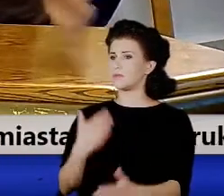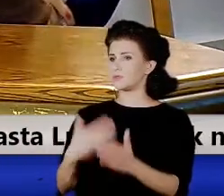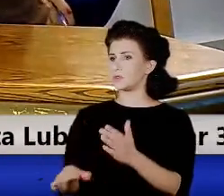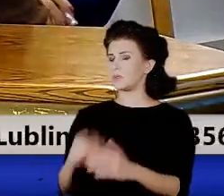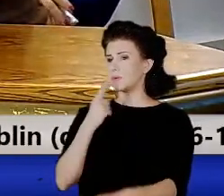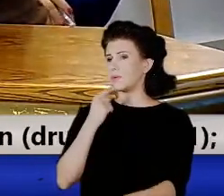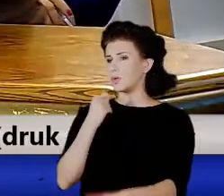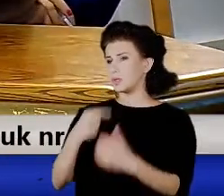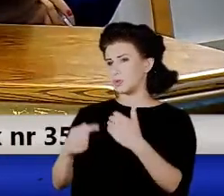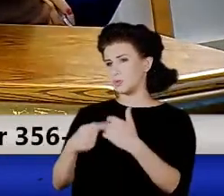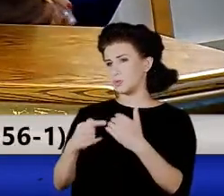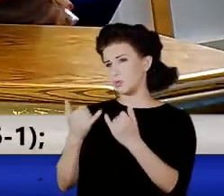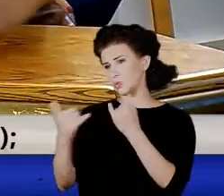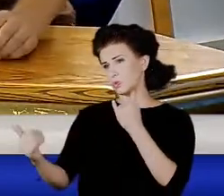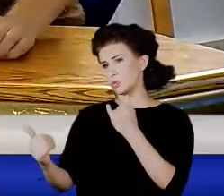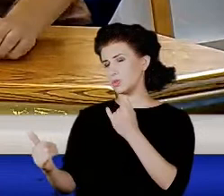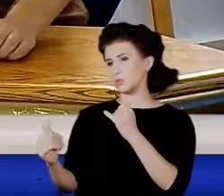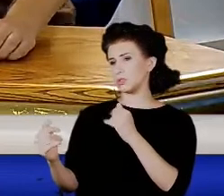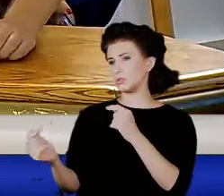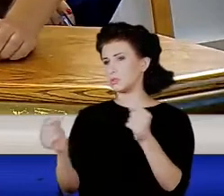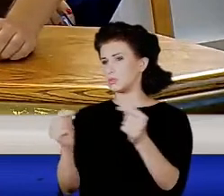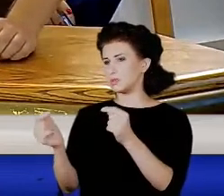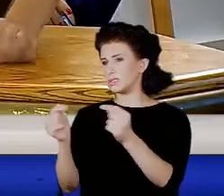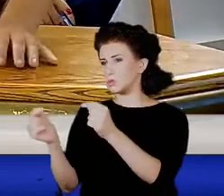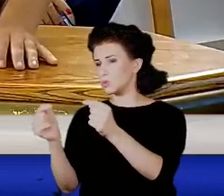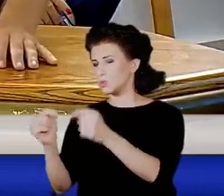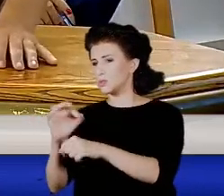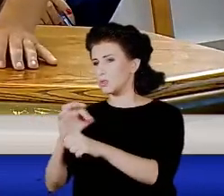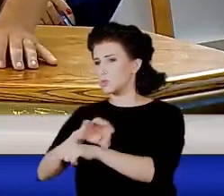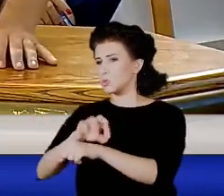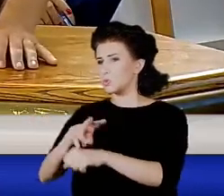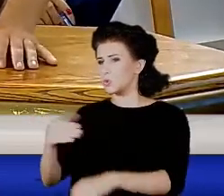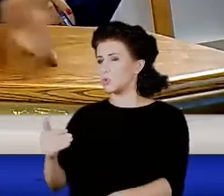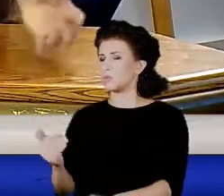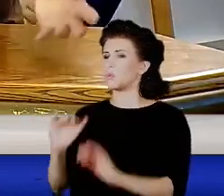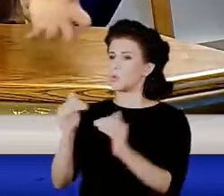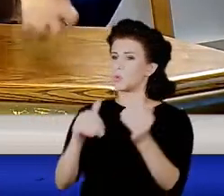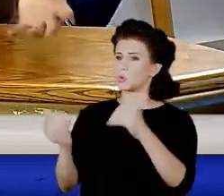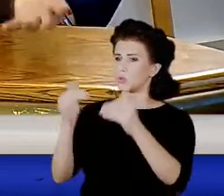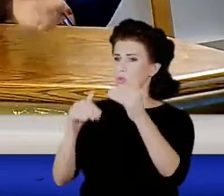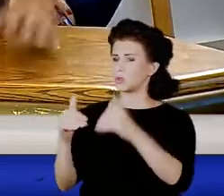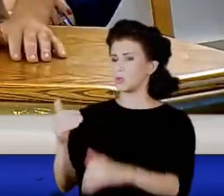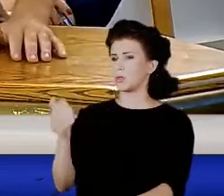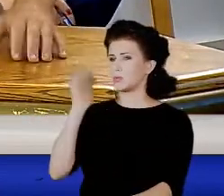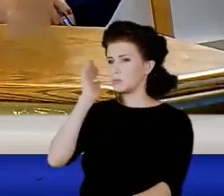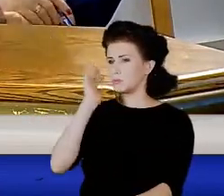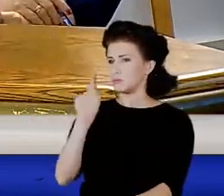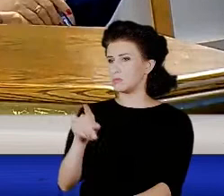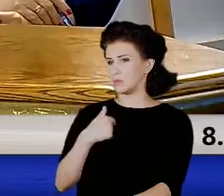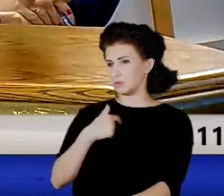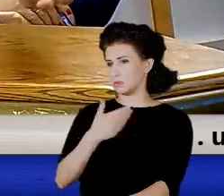udział w różnych debatach, które się na temat studium, na temat górek odbywały. Naprawdę państwa tutaj nie widziałem